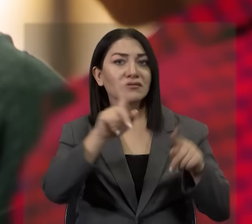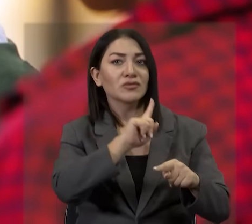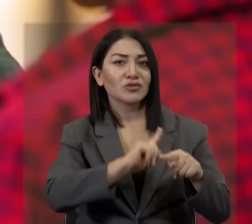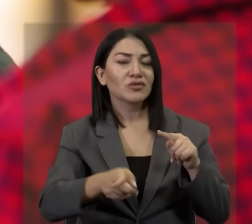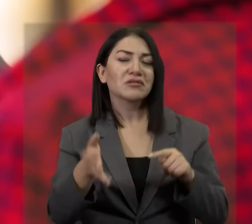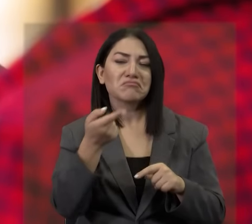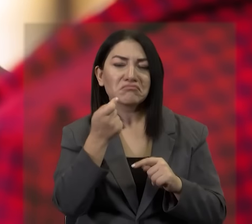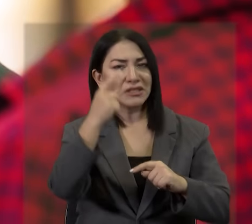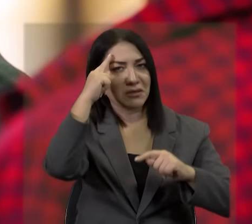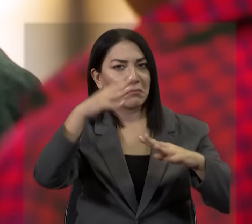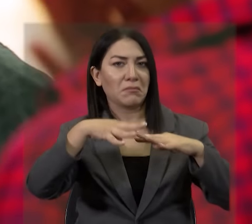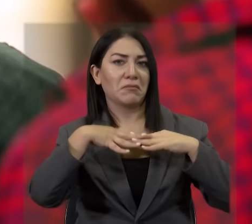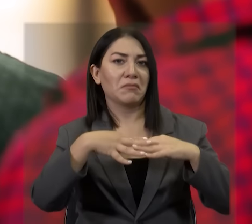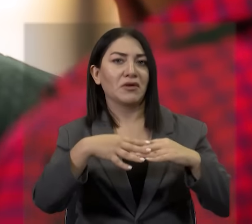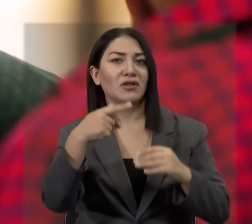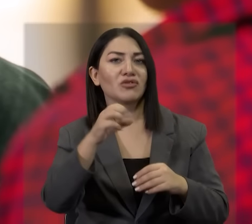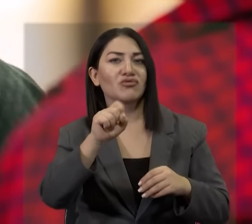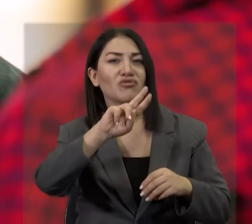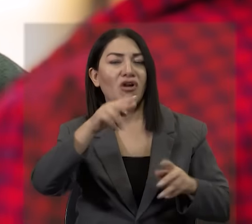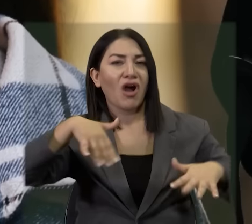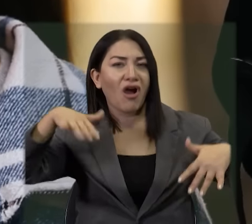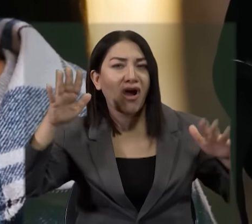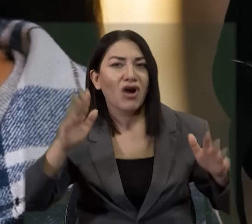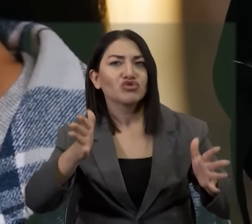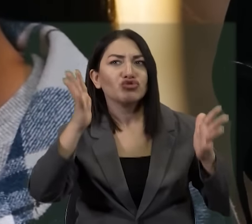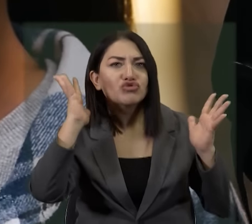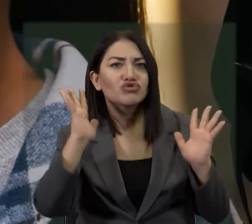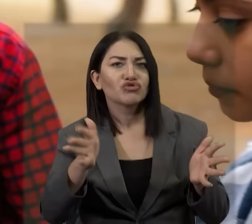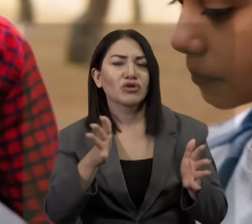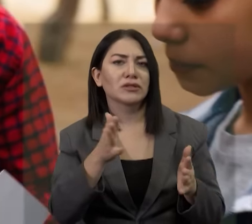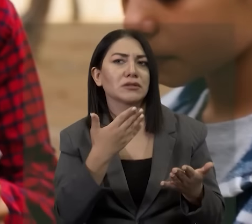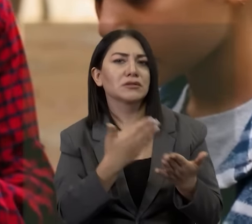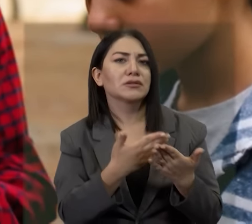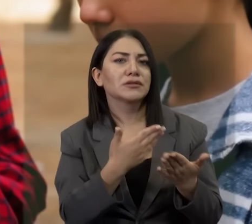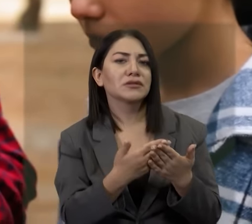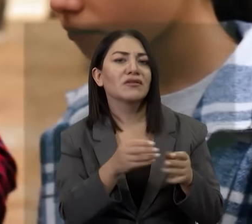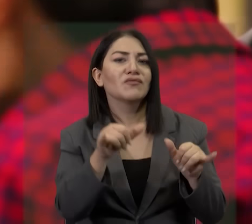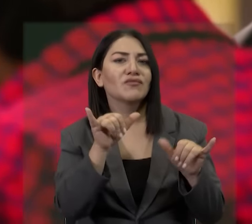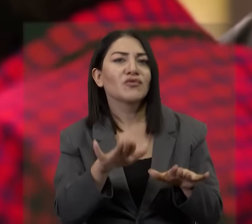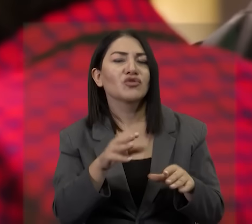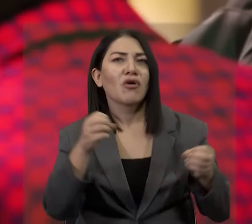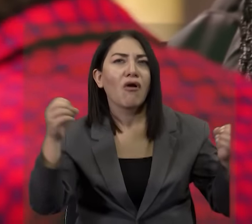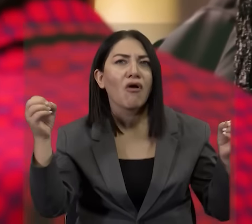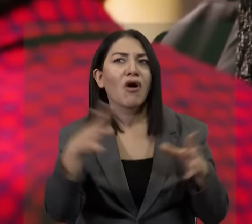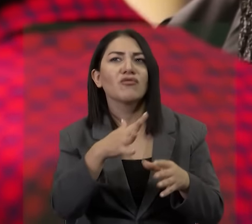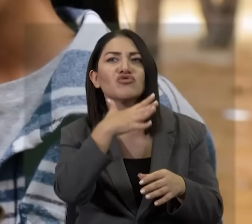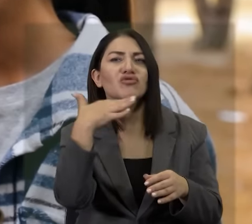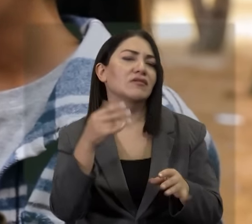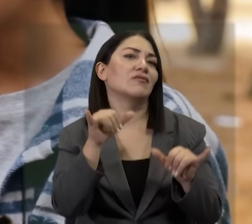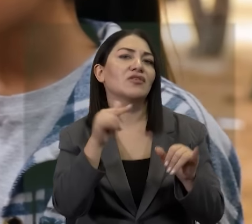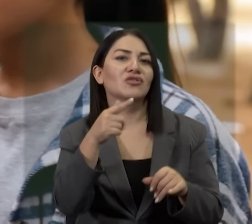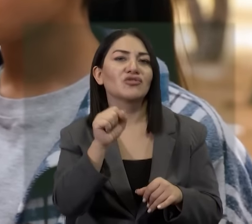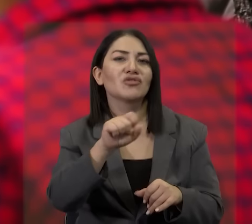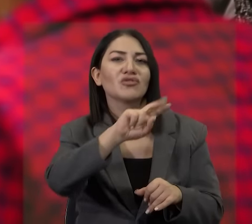Սա շուտ հանձնվում ենք, եկեք մի քիչ էլ մտածենք։ Ճայերը այս նկարում շատ են։ Սրանք որտեղ կարող են